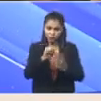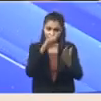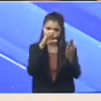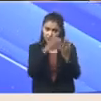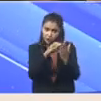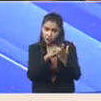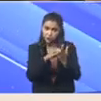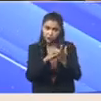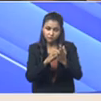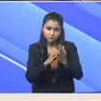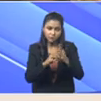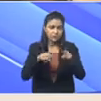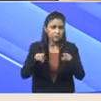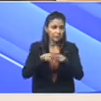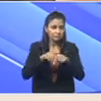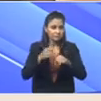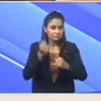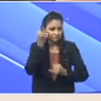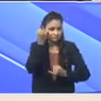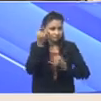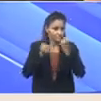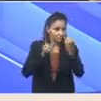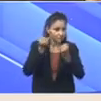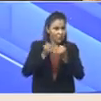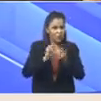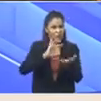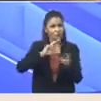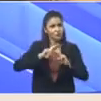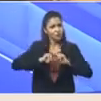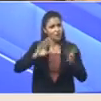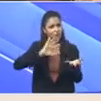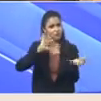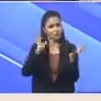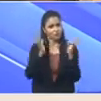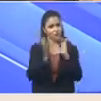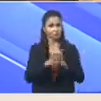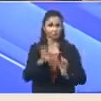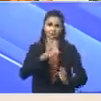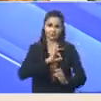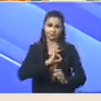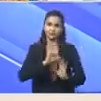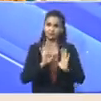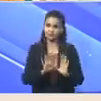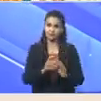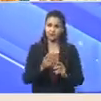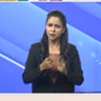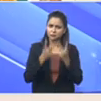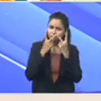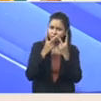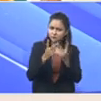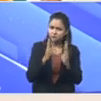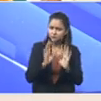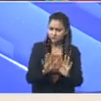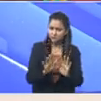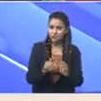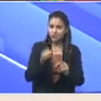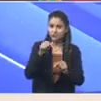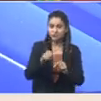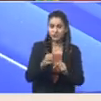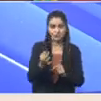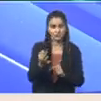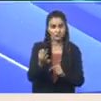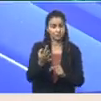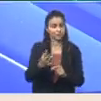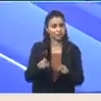और क्रिएटिविटी की वजह से दुनिया भर में पसंद की जा रही है। आपने देखा होगा कि स्मार्टफोन